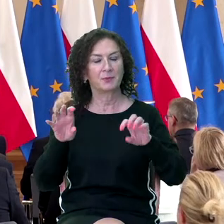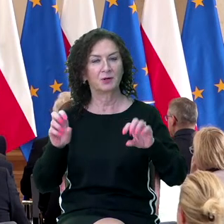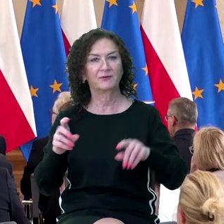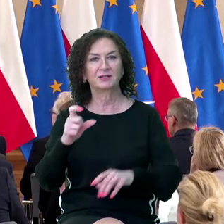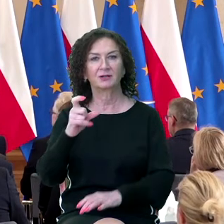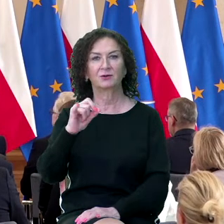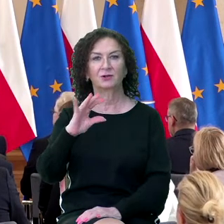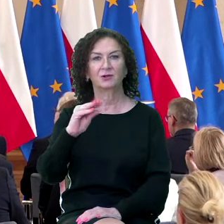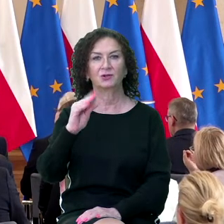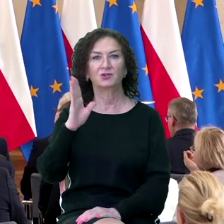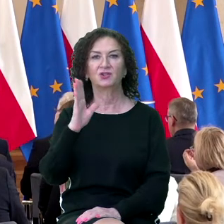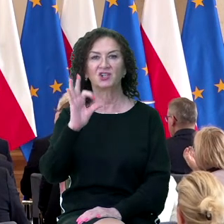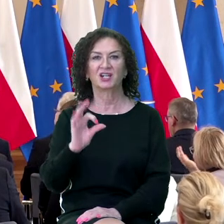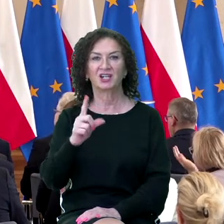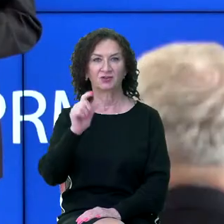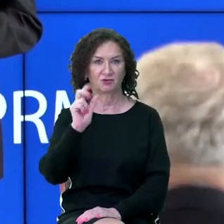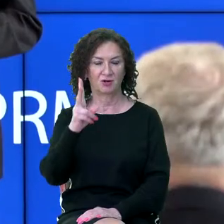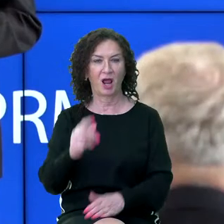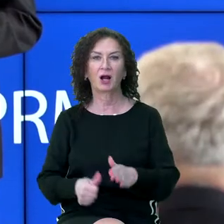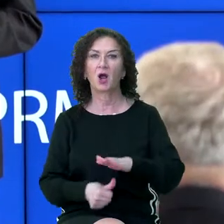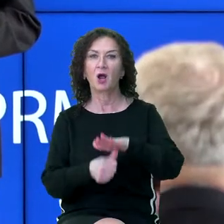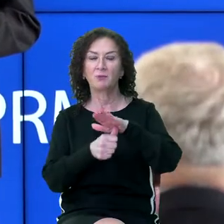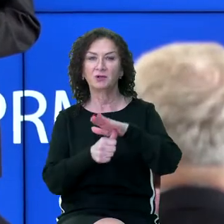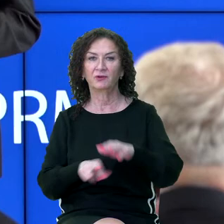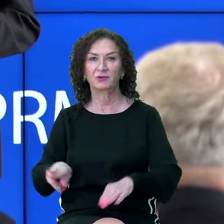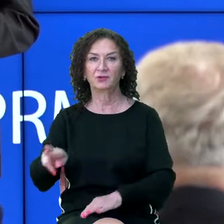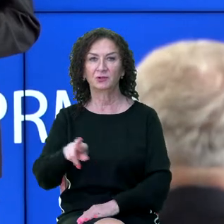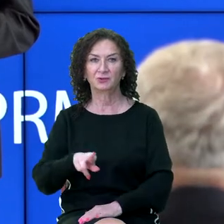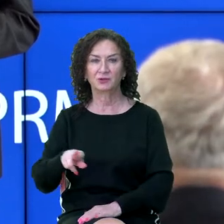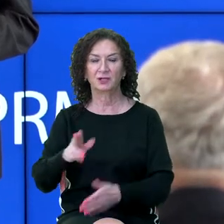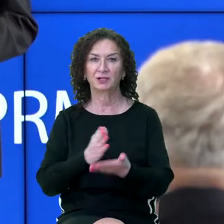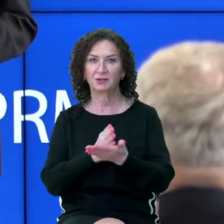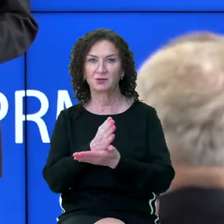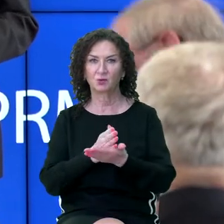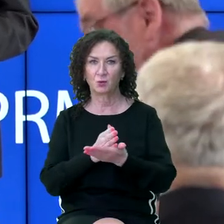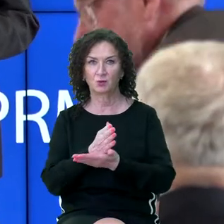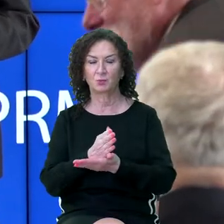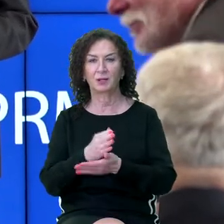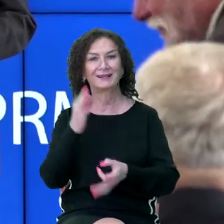Cieślak, przewodniczący Rady Służby Cywilnej w 2006 roku.